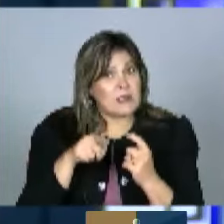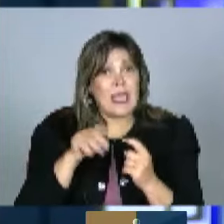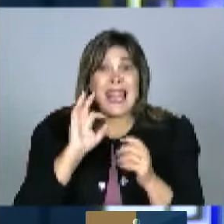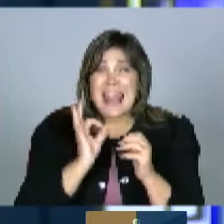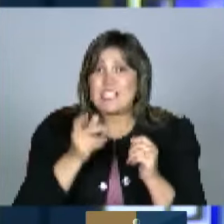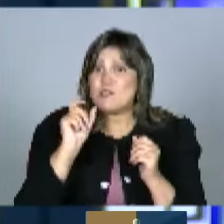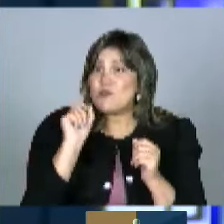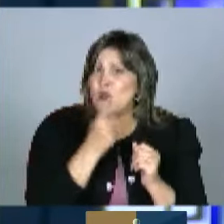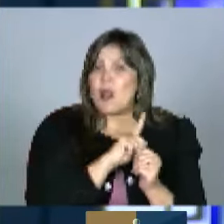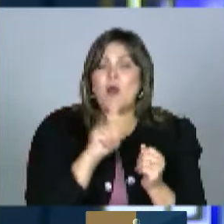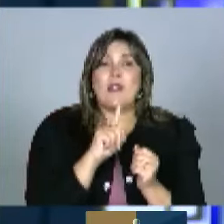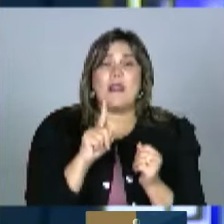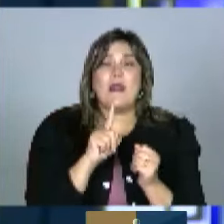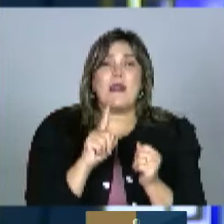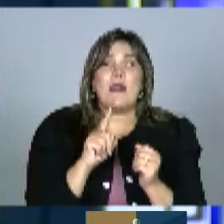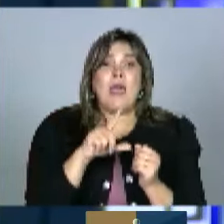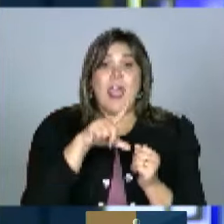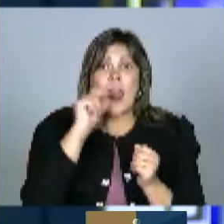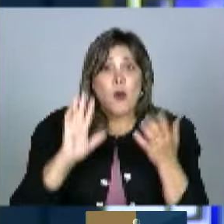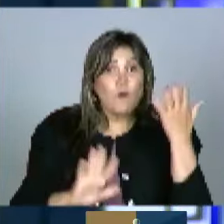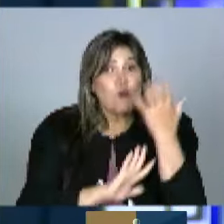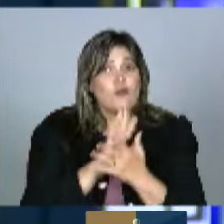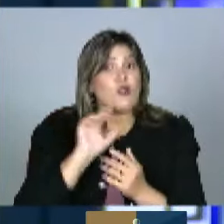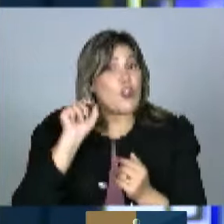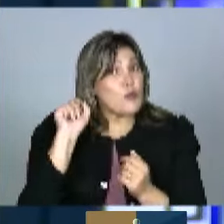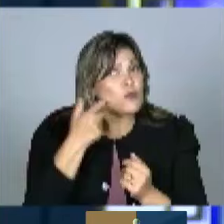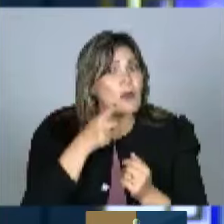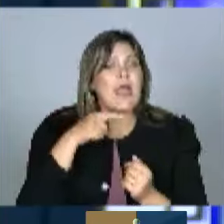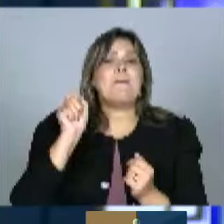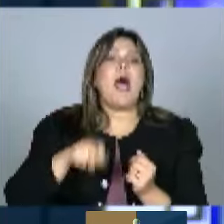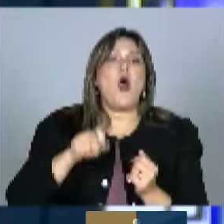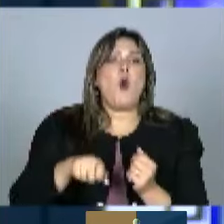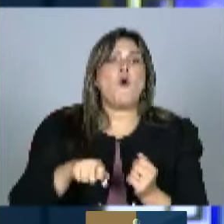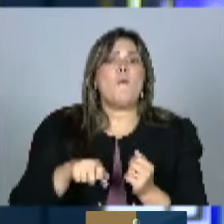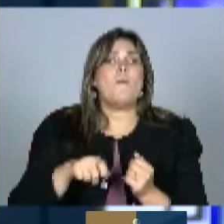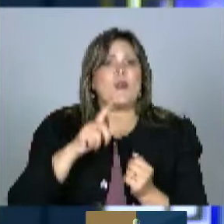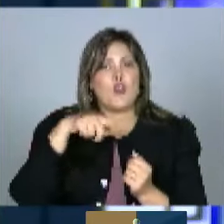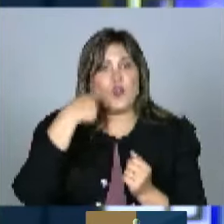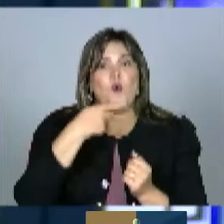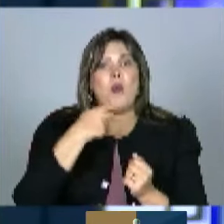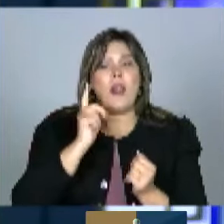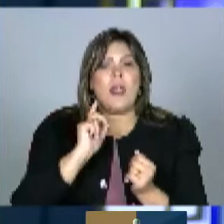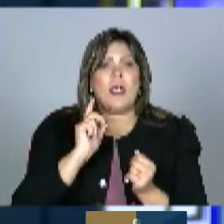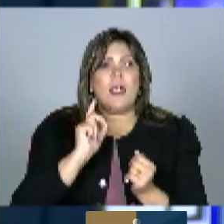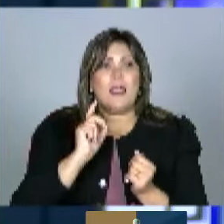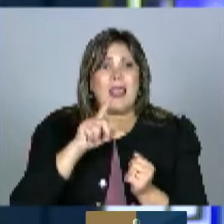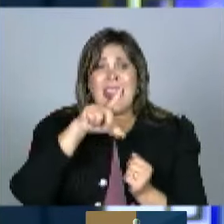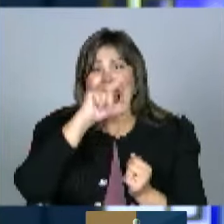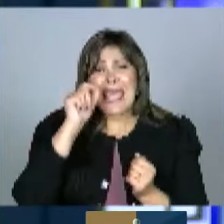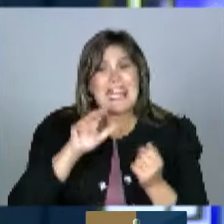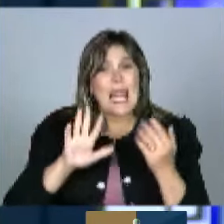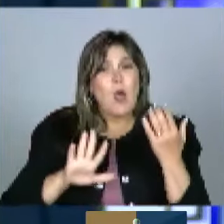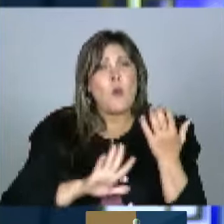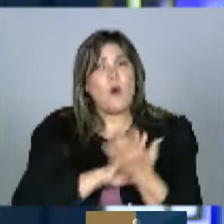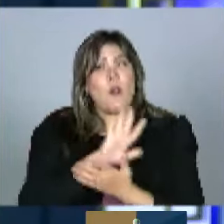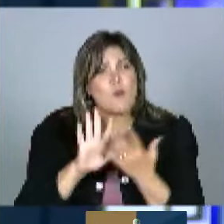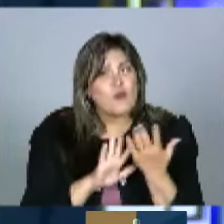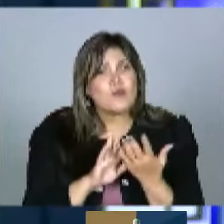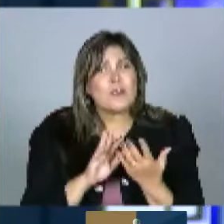عدمه اذا كان لها صفه الاستعجال يحكم فيها اذا لم يكن لها صفه الاستعجال